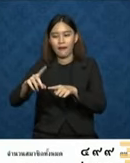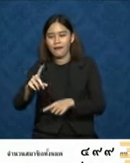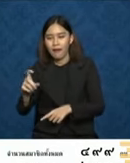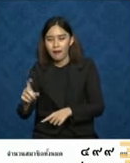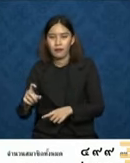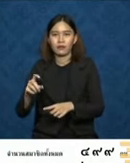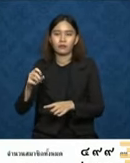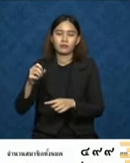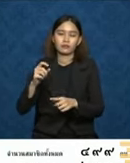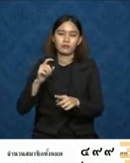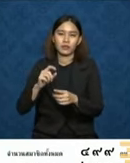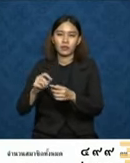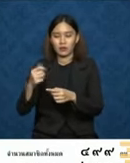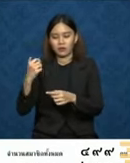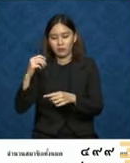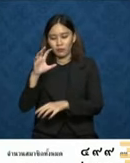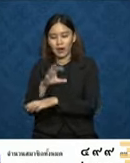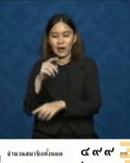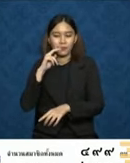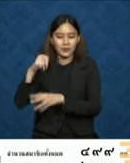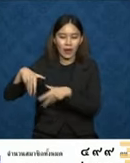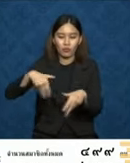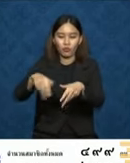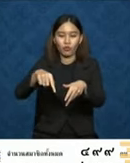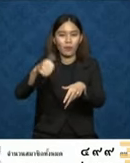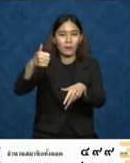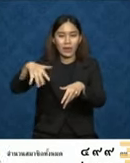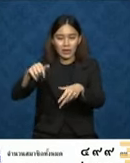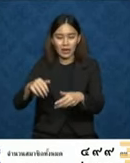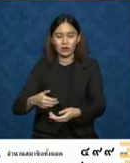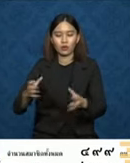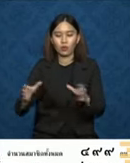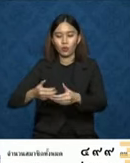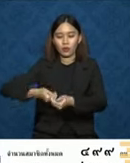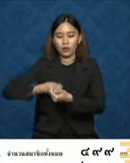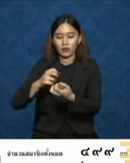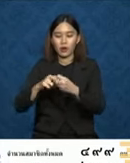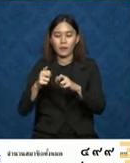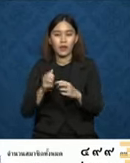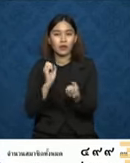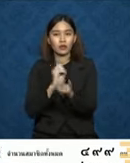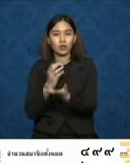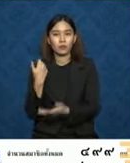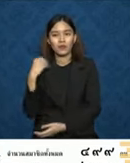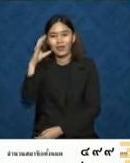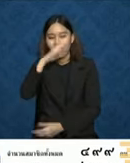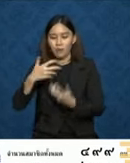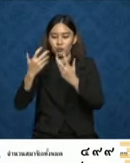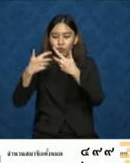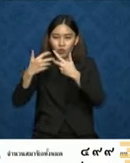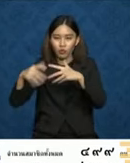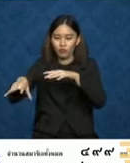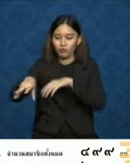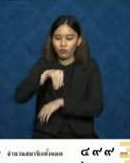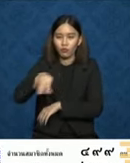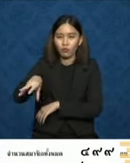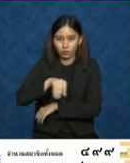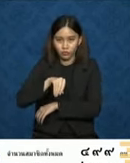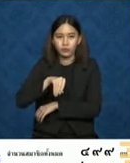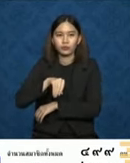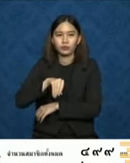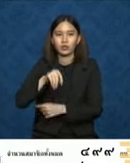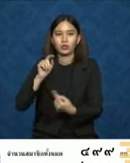หายไม่สามารถบังคับน้ำไหลเข้าลองเขาดินได้ทำให้เกษตรกรเดือดร้อนต้องหาเครื่องสูบน้ำในเบืเขาดินและเหมืองไฟ